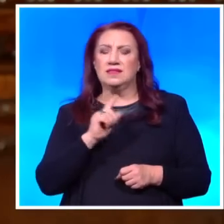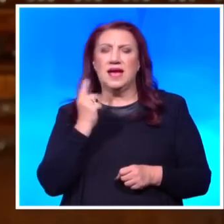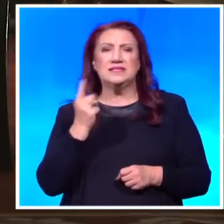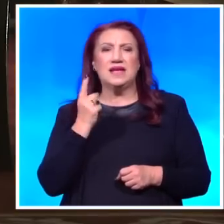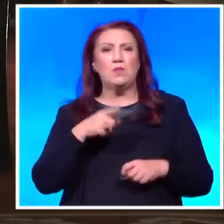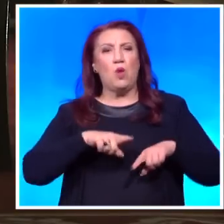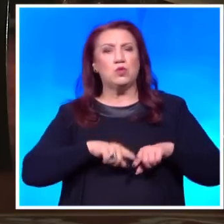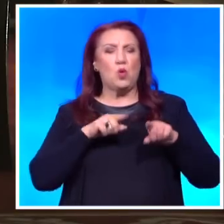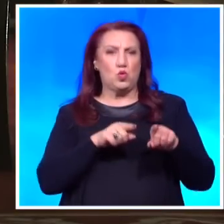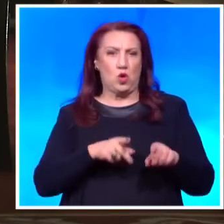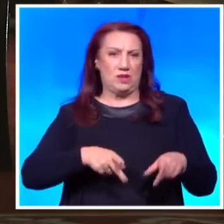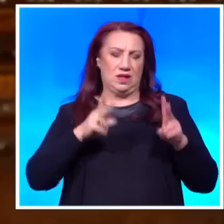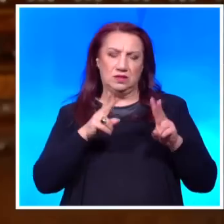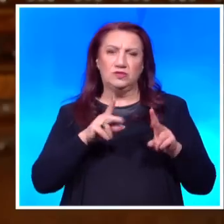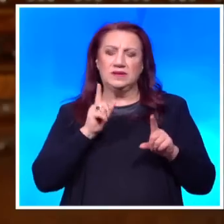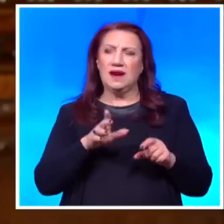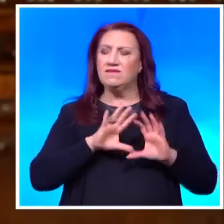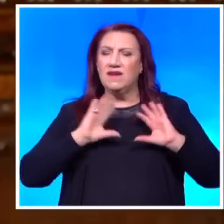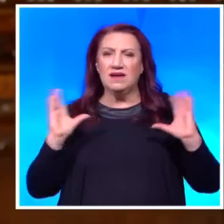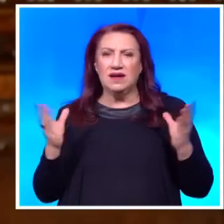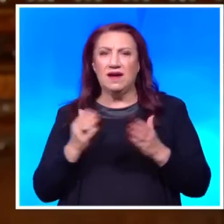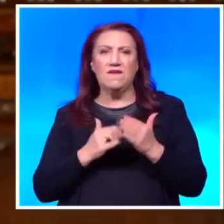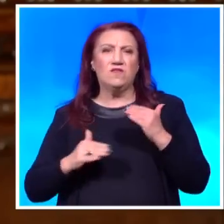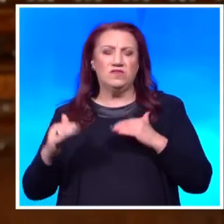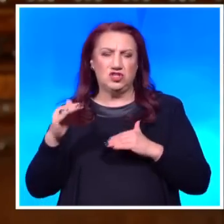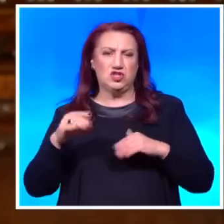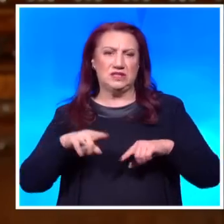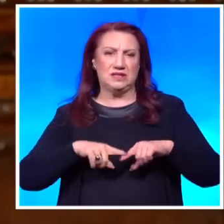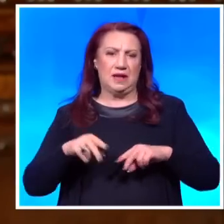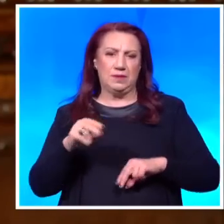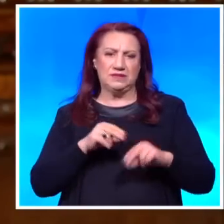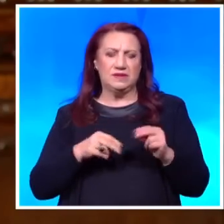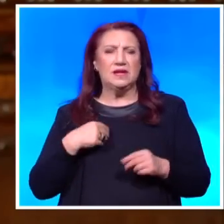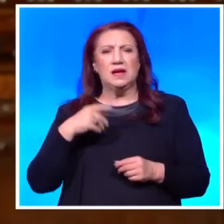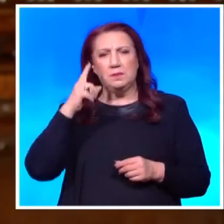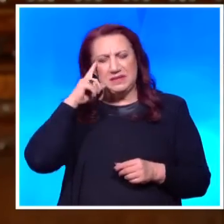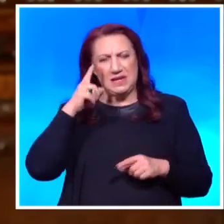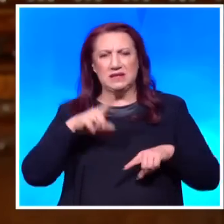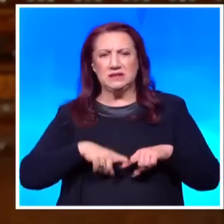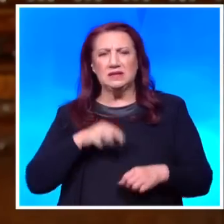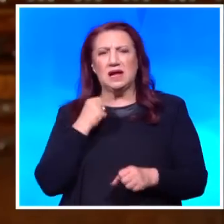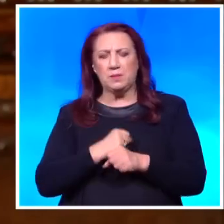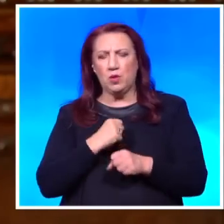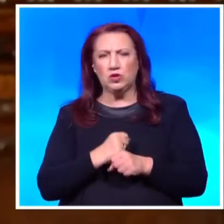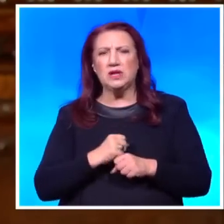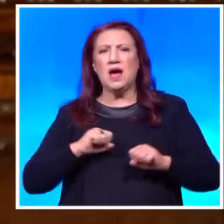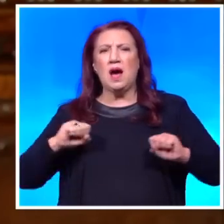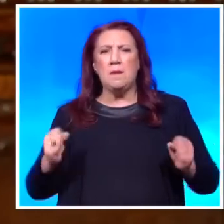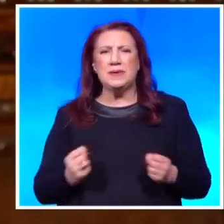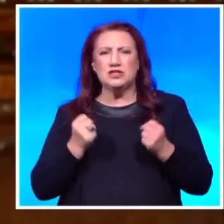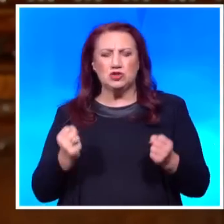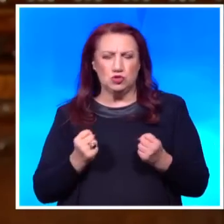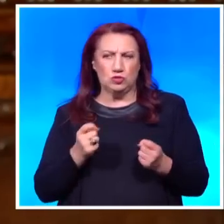бъде изчистено. Аз мисля, че съдът ще действа доста оперативно, предвид и особената важност на целия